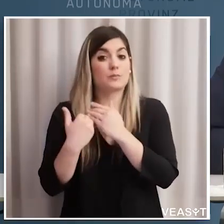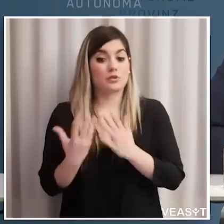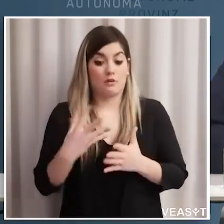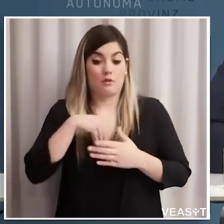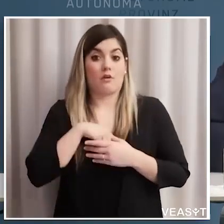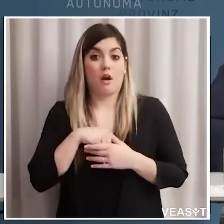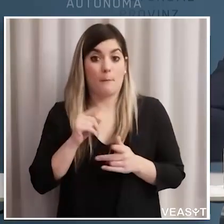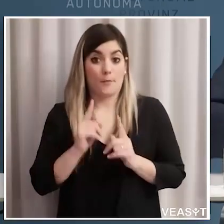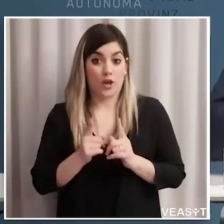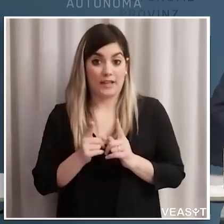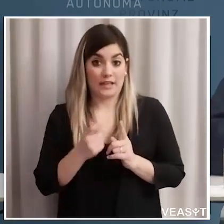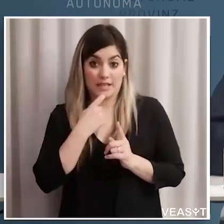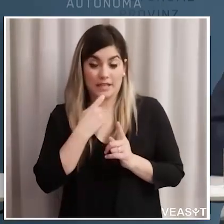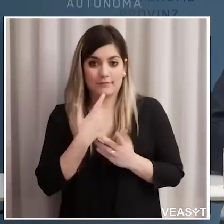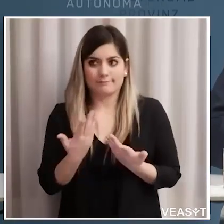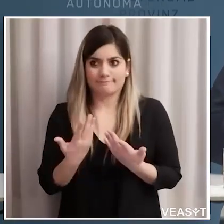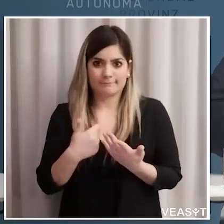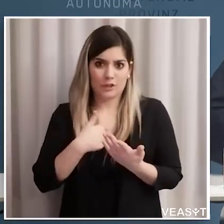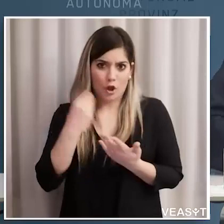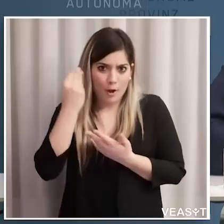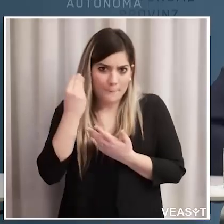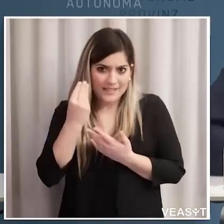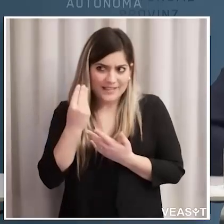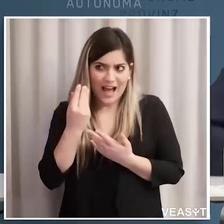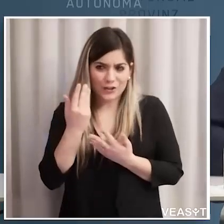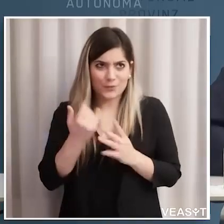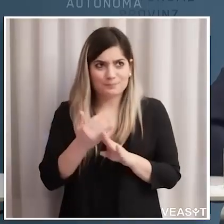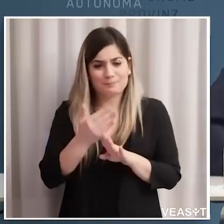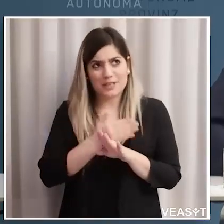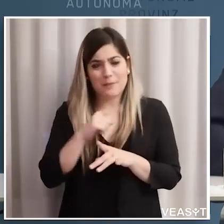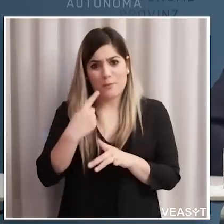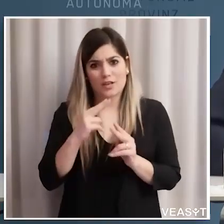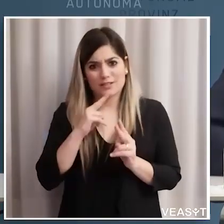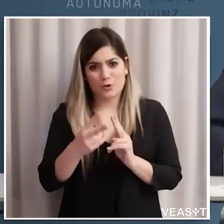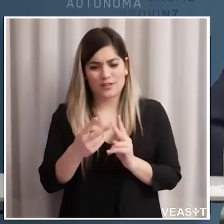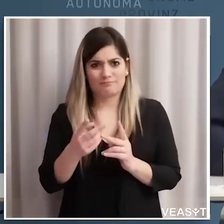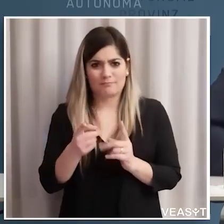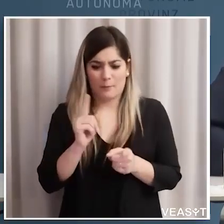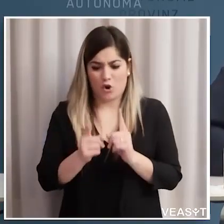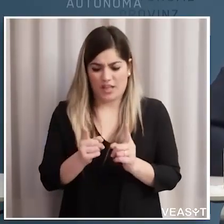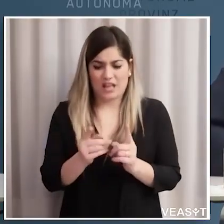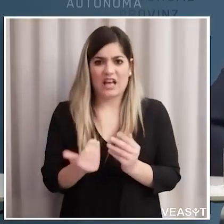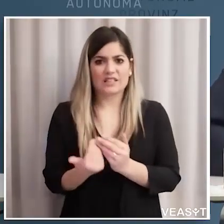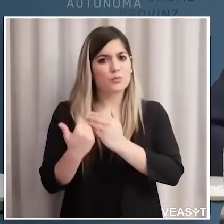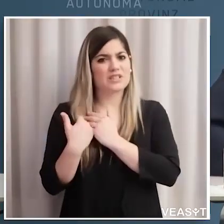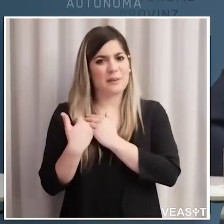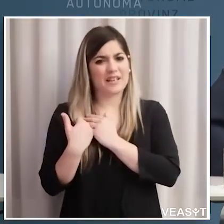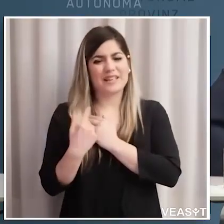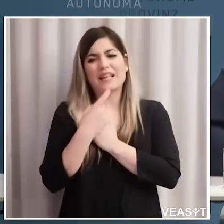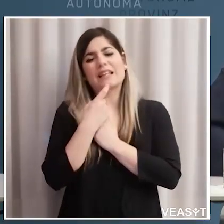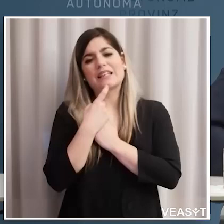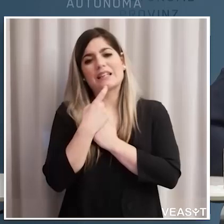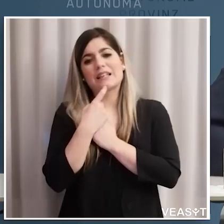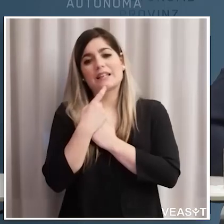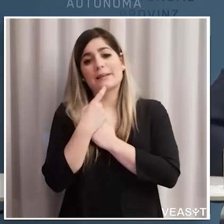ho dovuto pensarci un attimino prima di rispondere, cioè di chi è la responsabilità politica, ma è sempre così che la responsabilità politica per gli atti ce